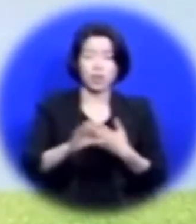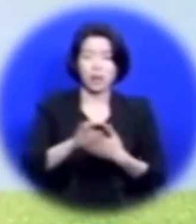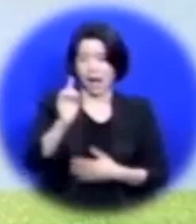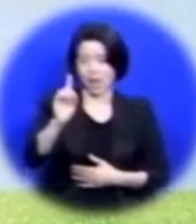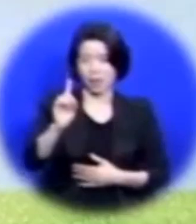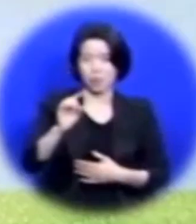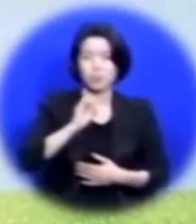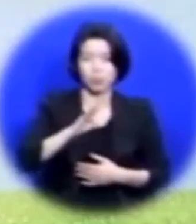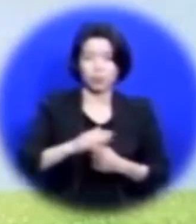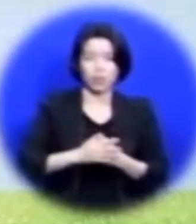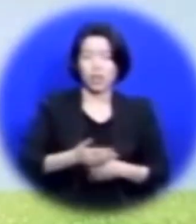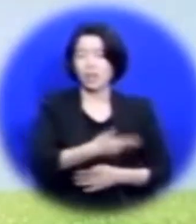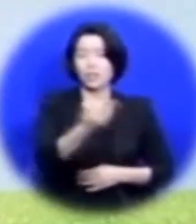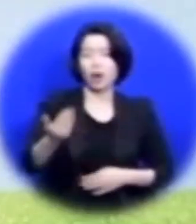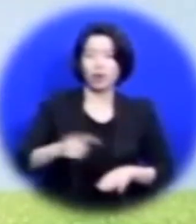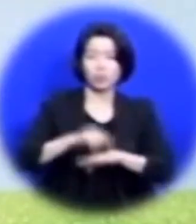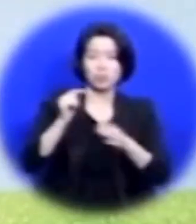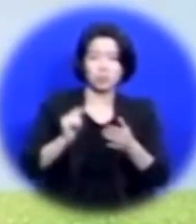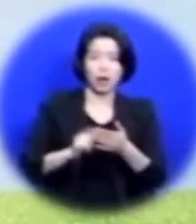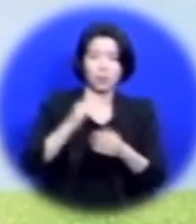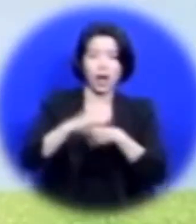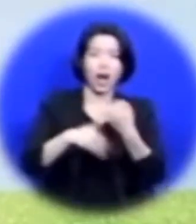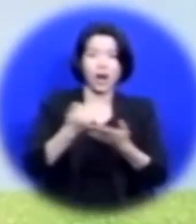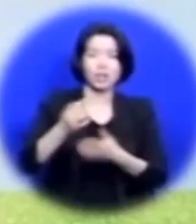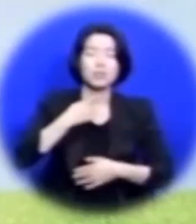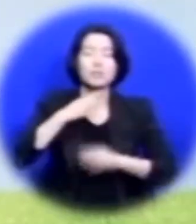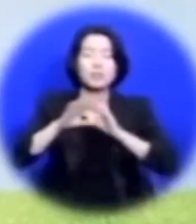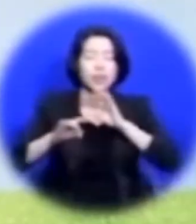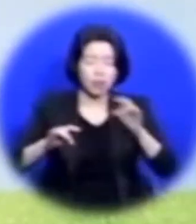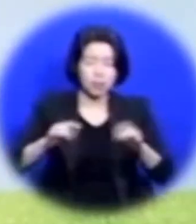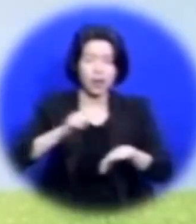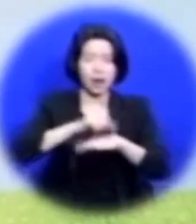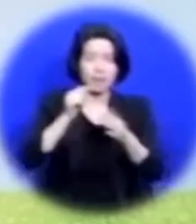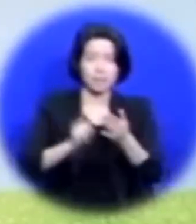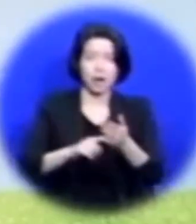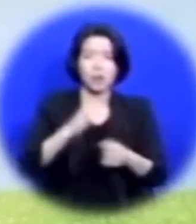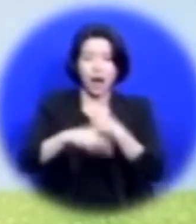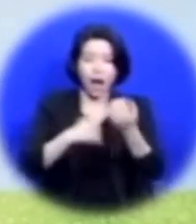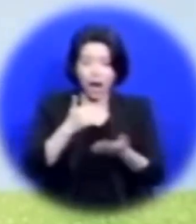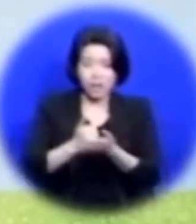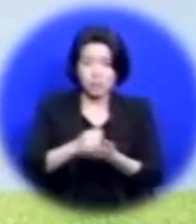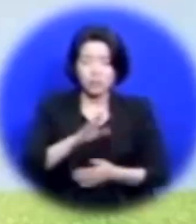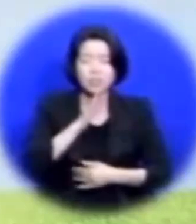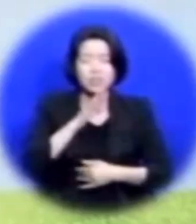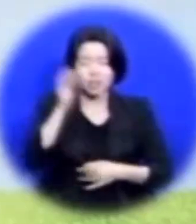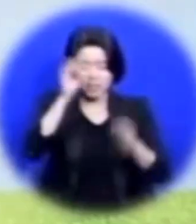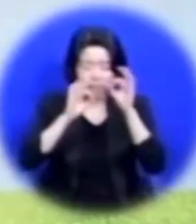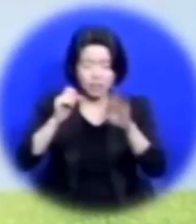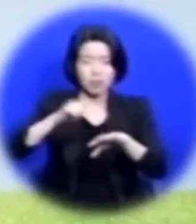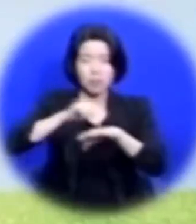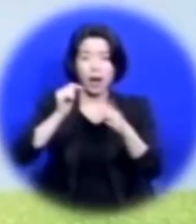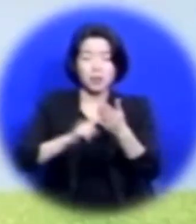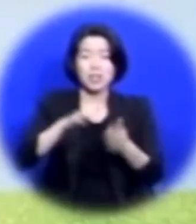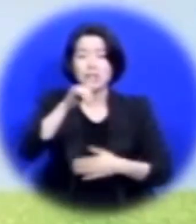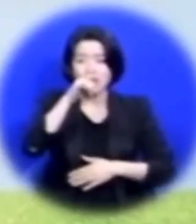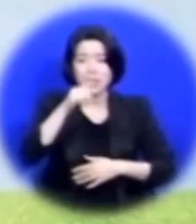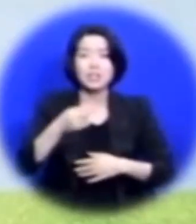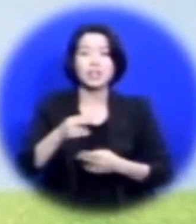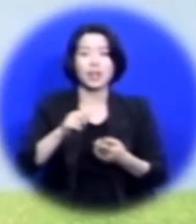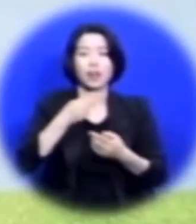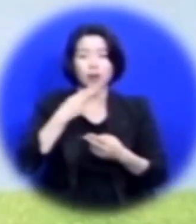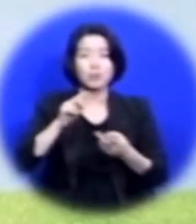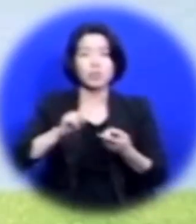그것은 여러분의 마음에 하나님을 갈망하는 마 하나님을 진짜 찾는 마음이 있느냐 하는 거죠